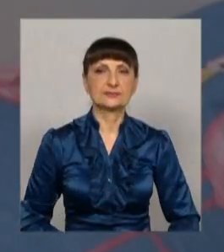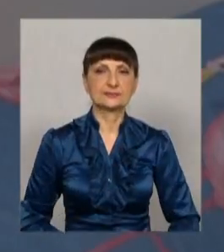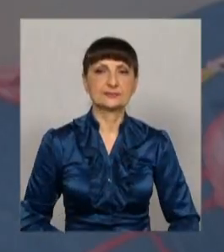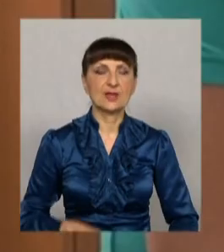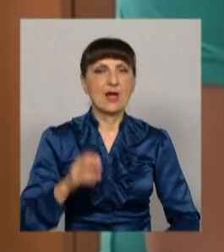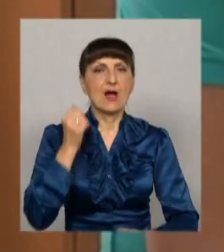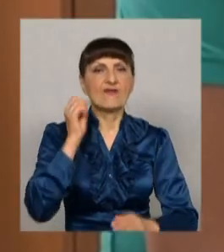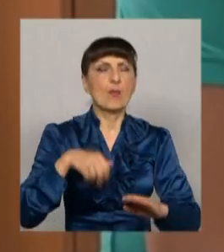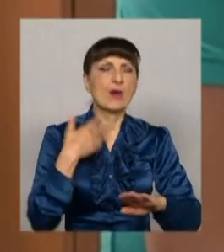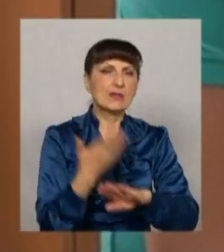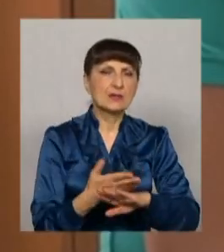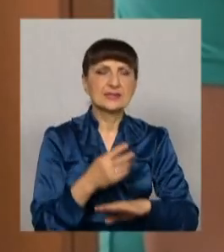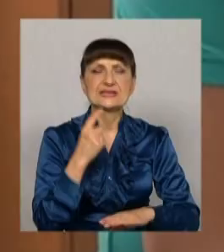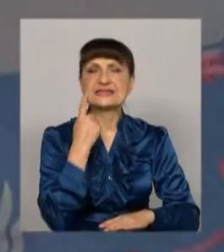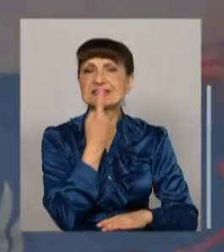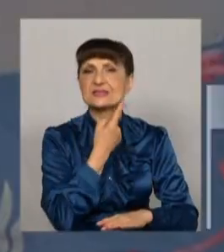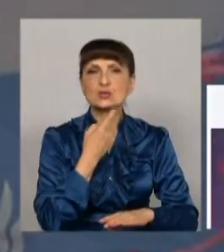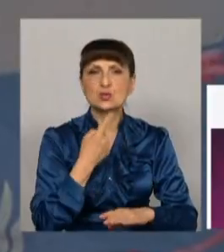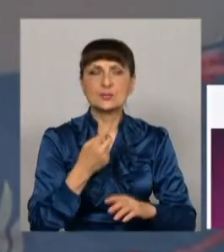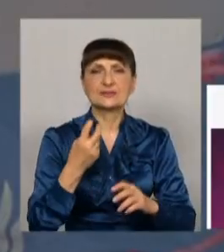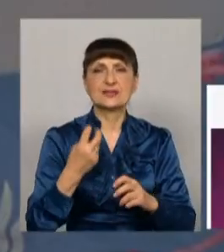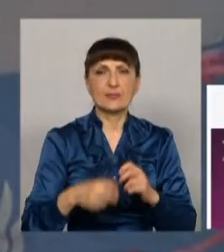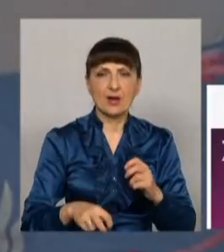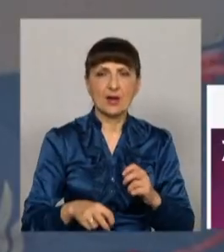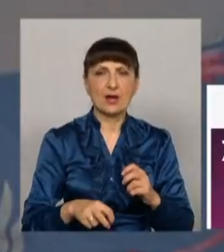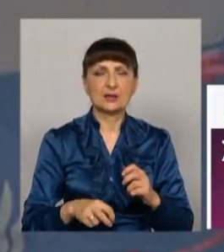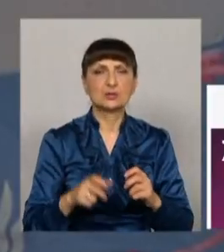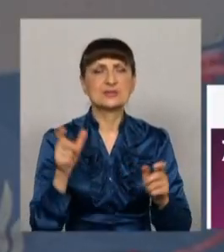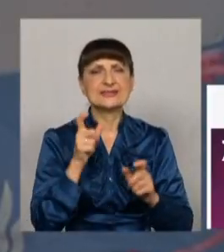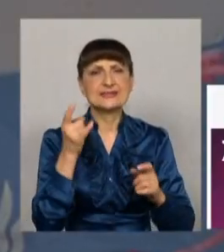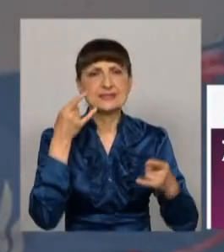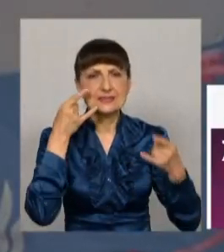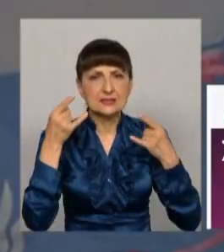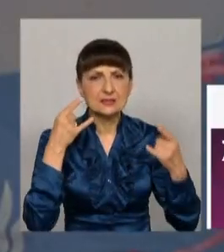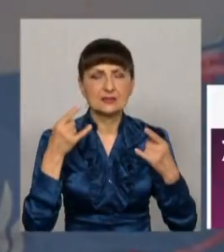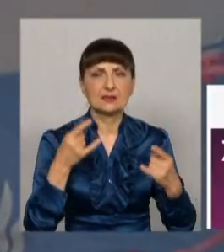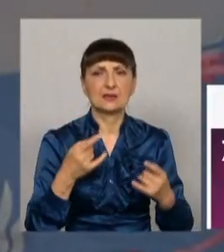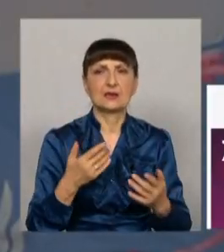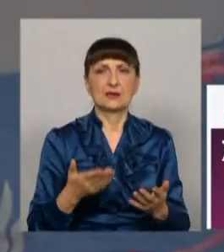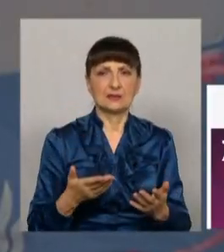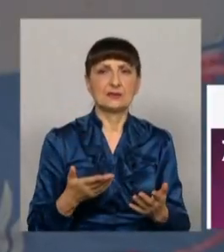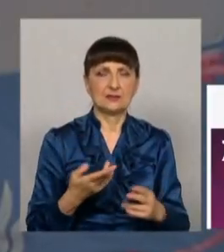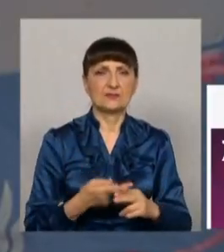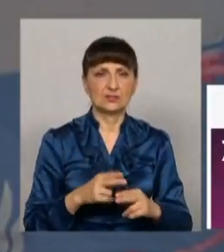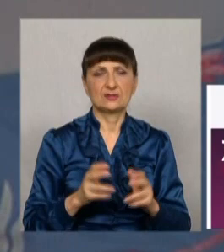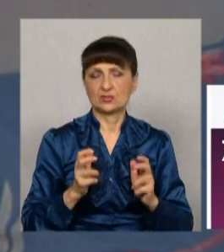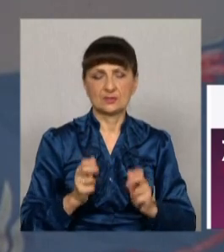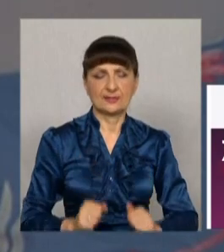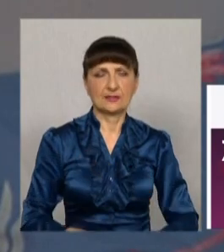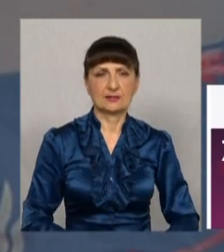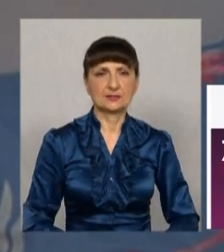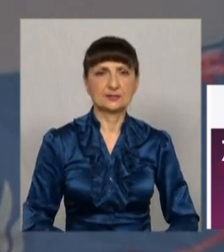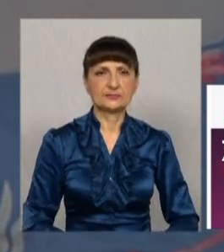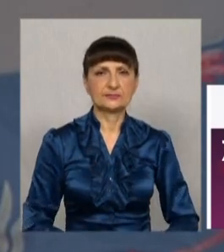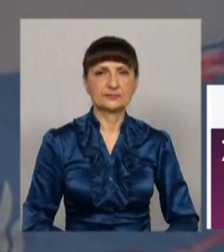падала, и зубы сломала со второго этажа. Голову разбила, то есть синяки, и вот это все тебе надоедает.